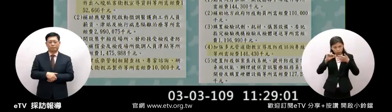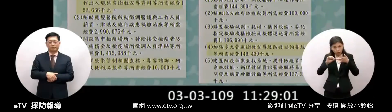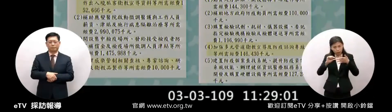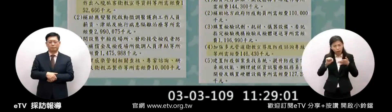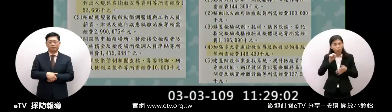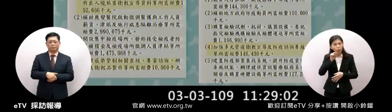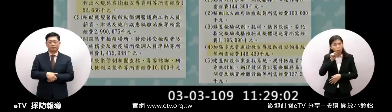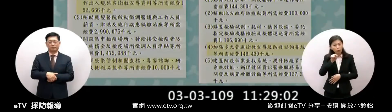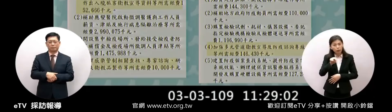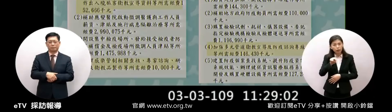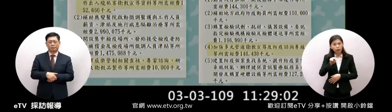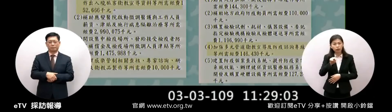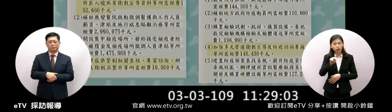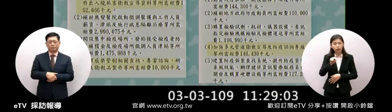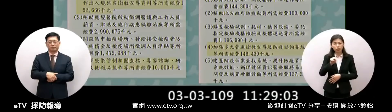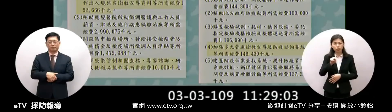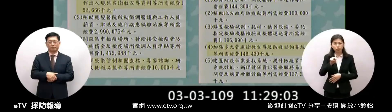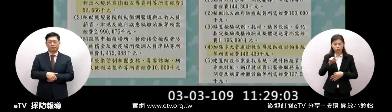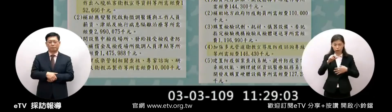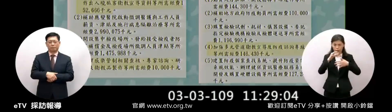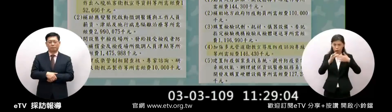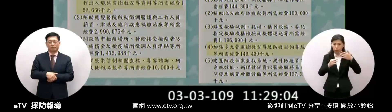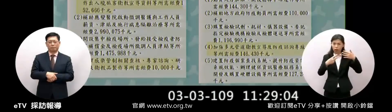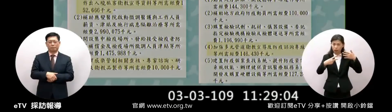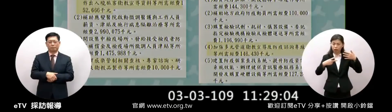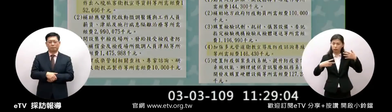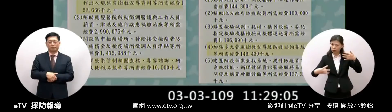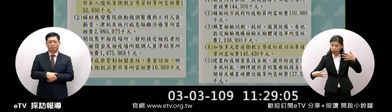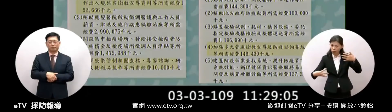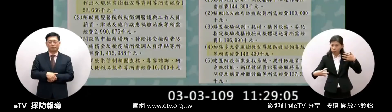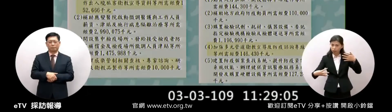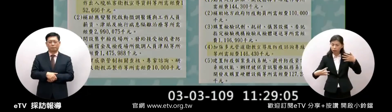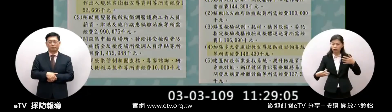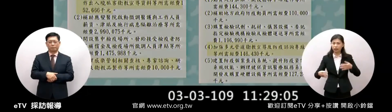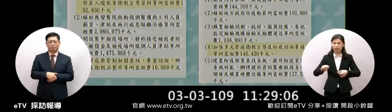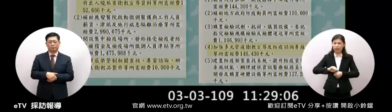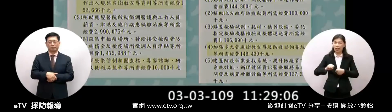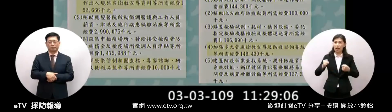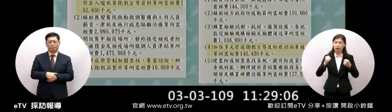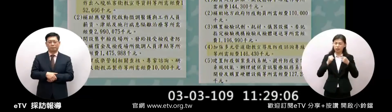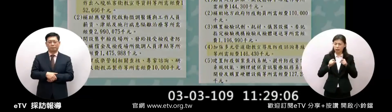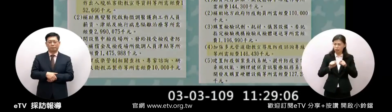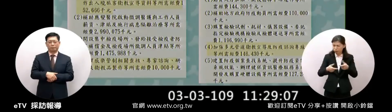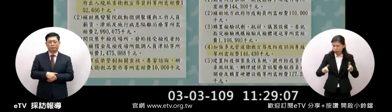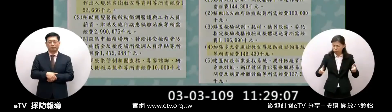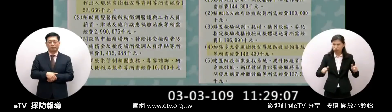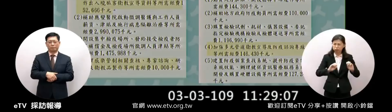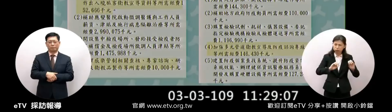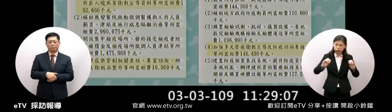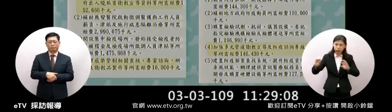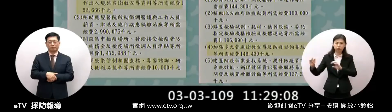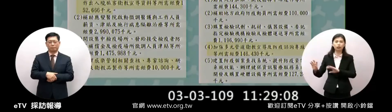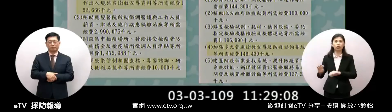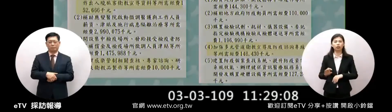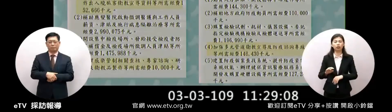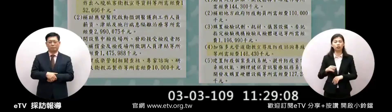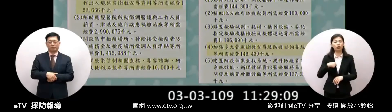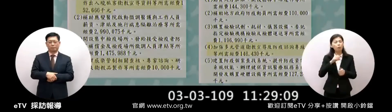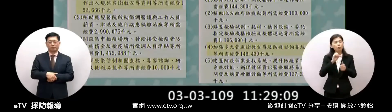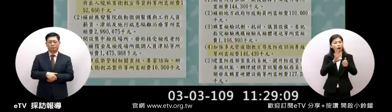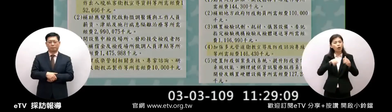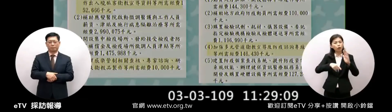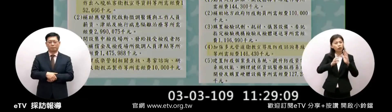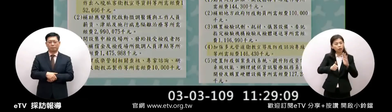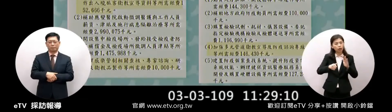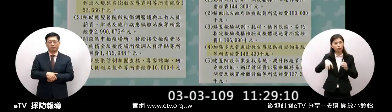面，你只看到在第二条的第四项里面，加强多元管道的卫教宣导。所以我在这边要提醒院长跟部长，